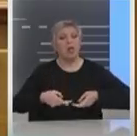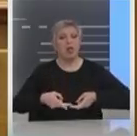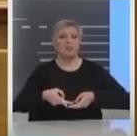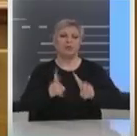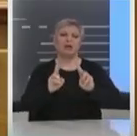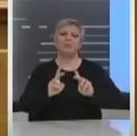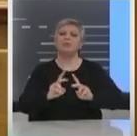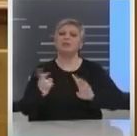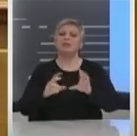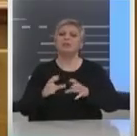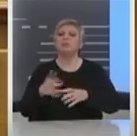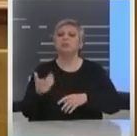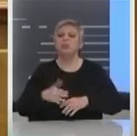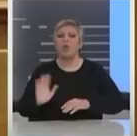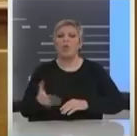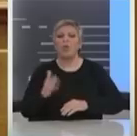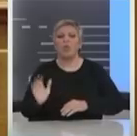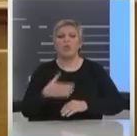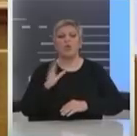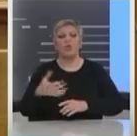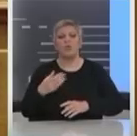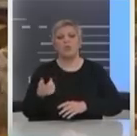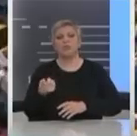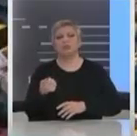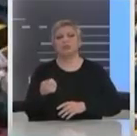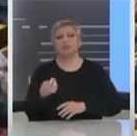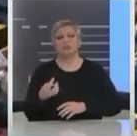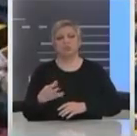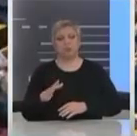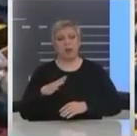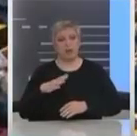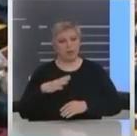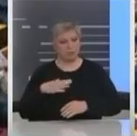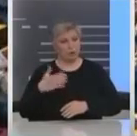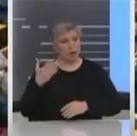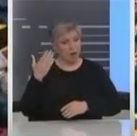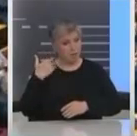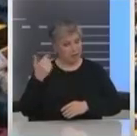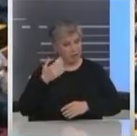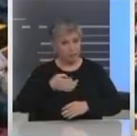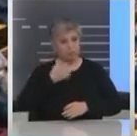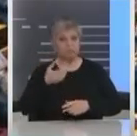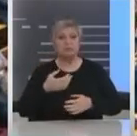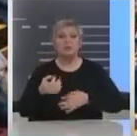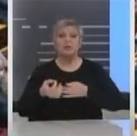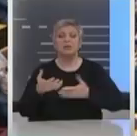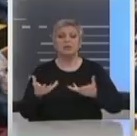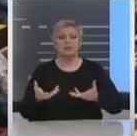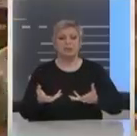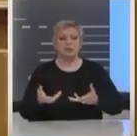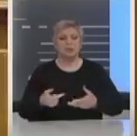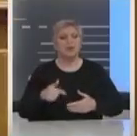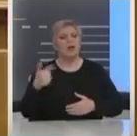ομαδικές απολύσεις. Τα είχαμε συζητήσει αυτά, καταθέτω το σχετικό άρθρο. Τα έχουν καταλάβει